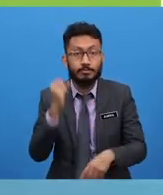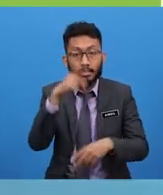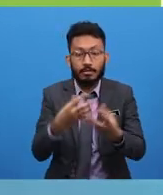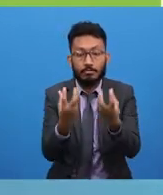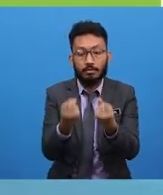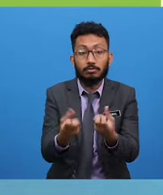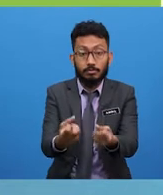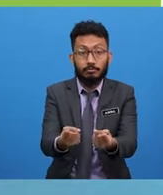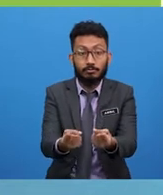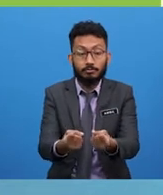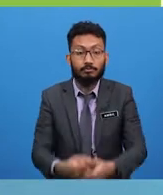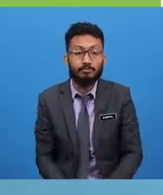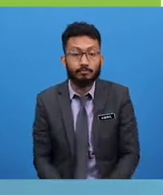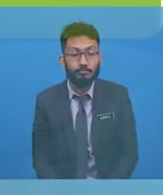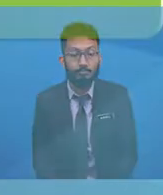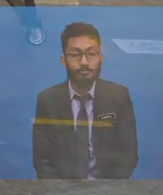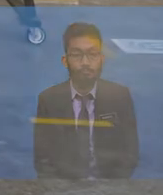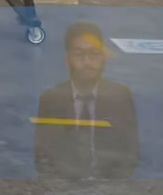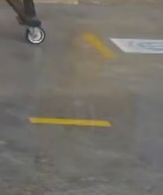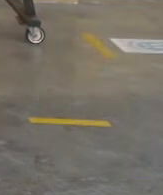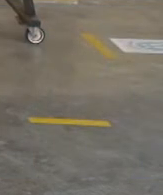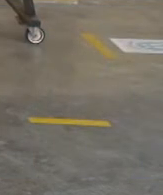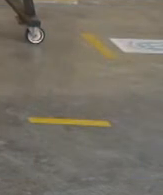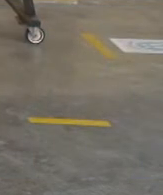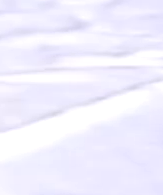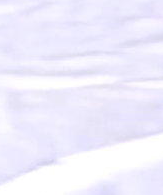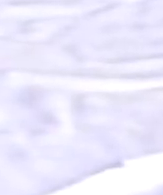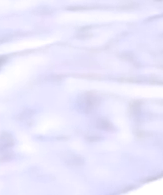sekata dan mudah meresap.